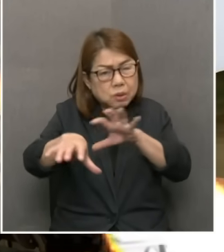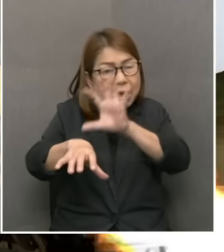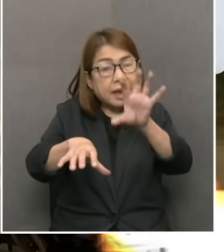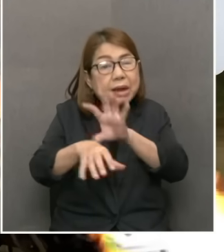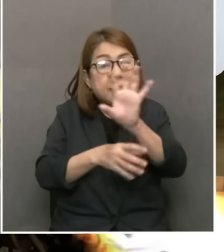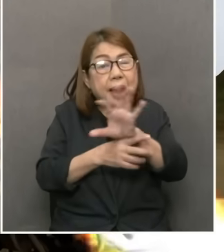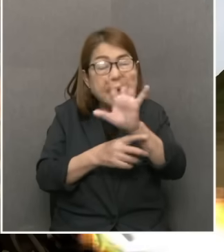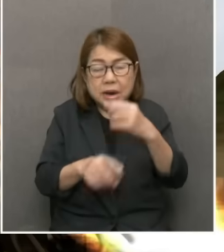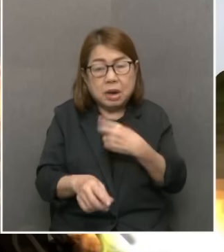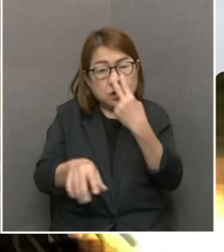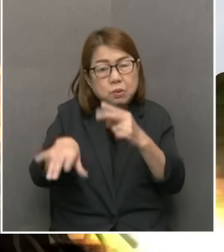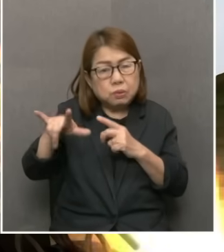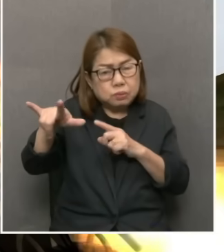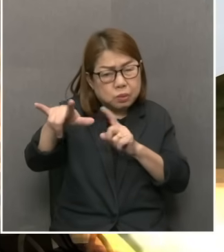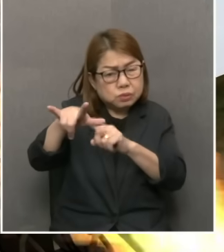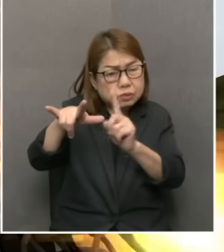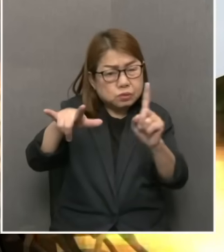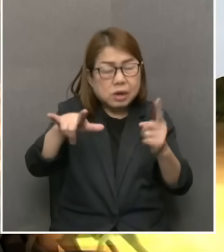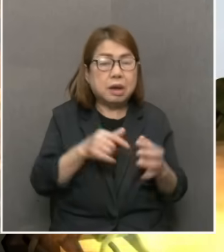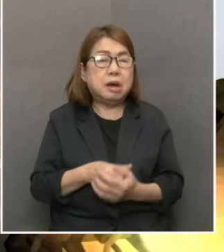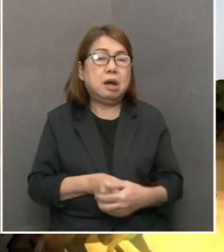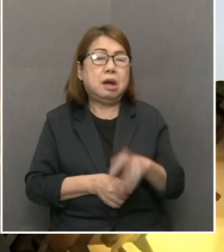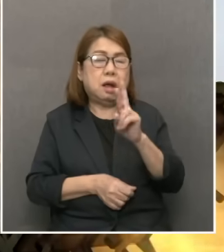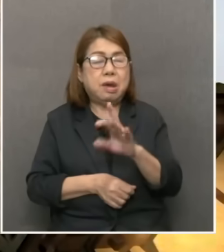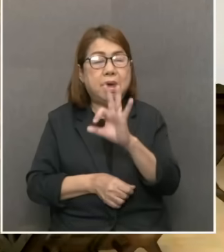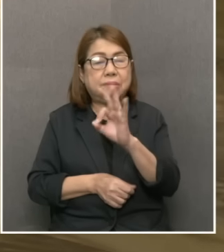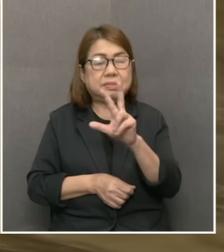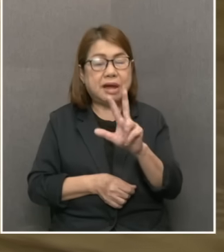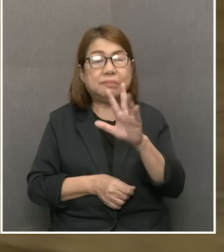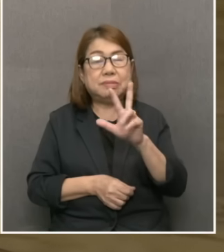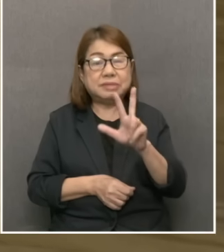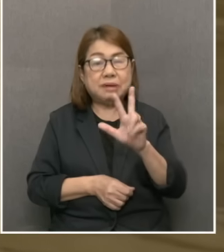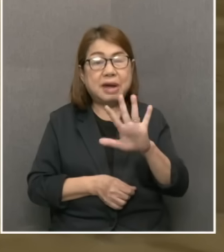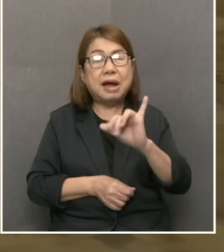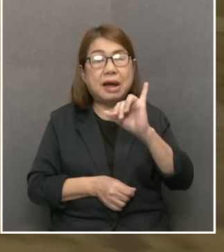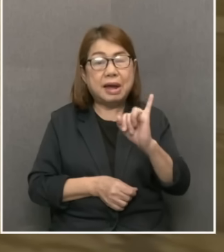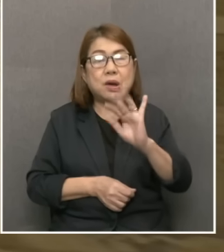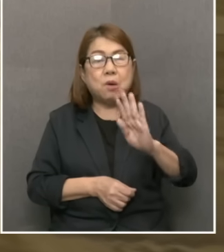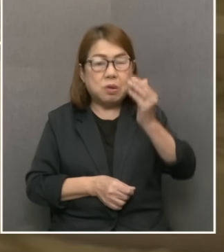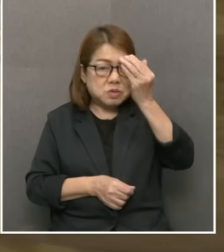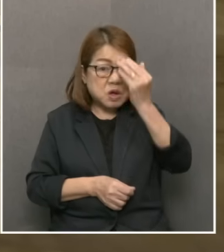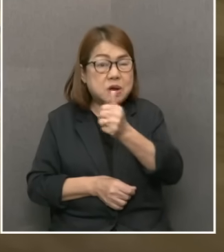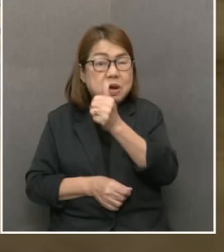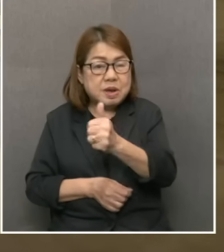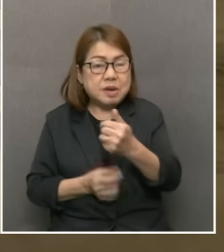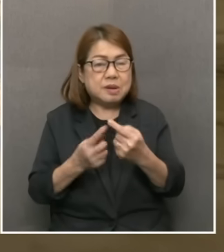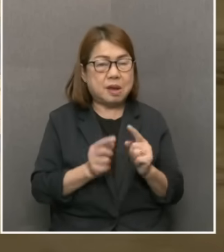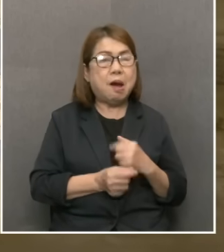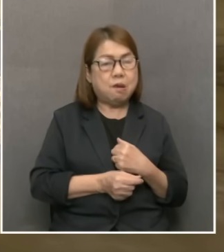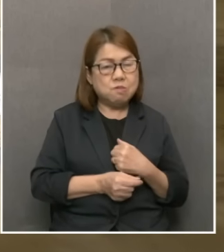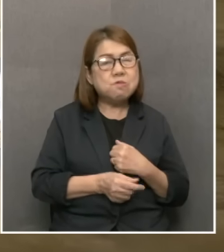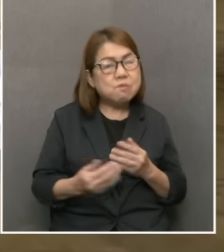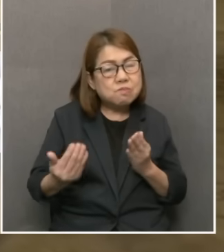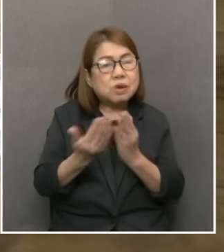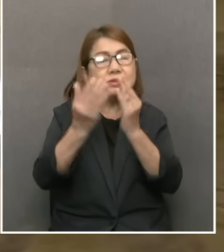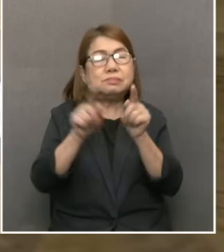ความท้าทายต่อเครื่องบิน F-35I ที่ทันสมัยของกองทัพอิสราเอลค่ะก่อนหน้านี้ระบบการ